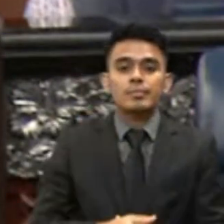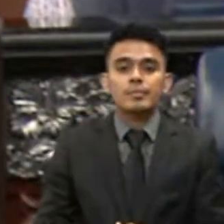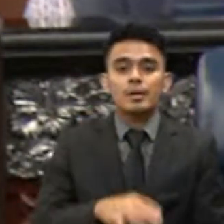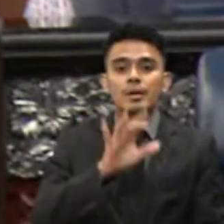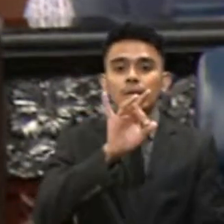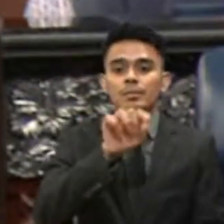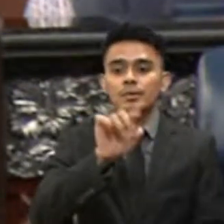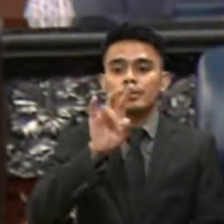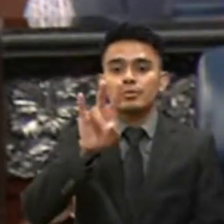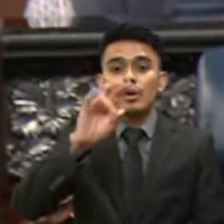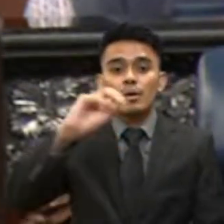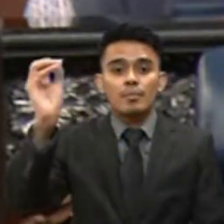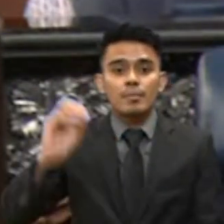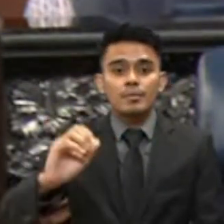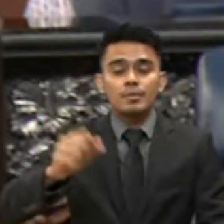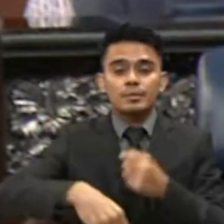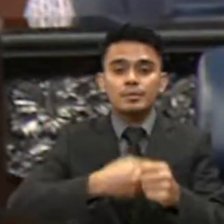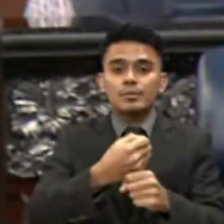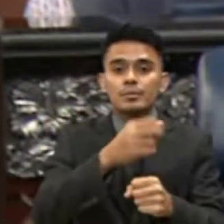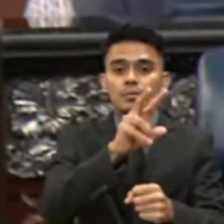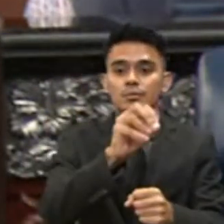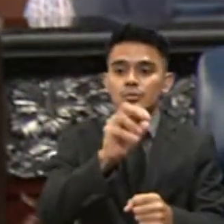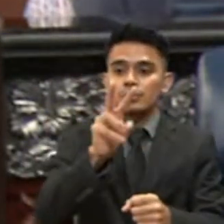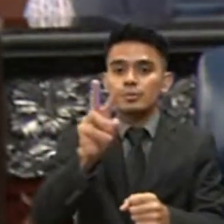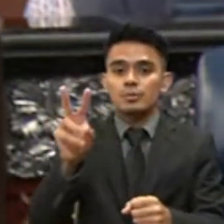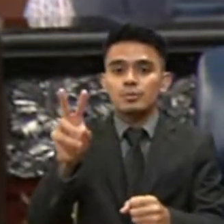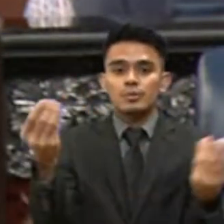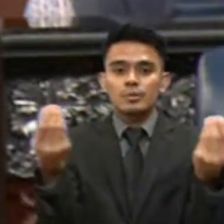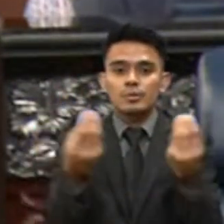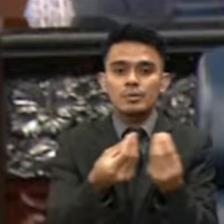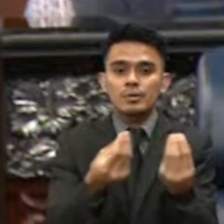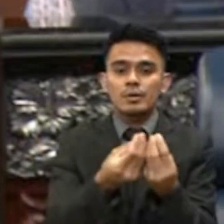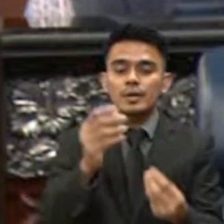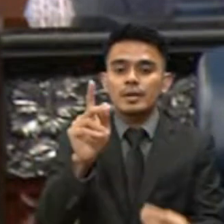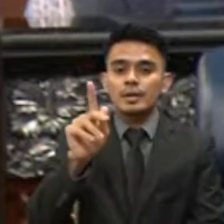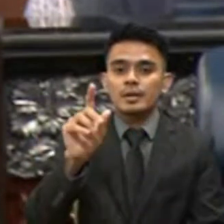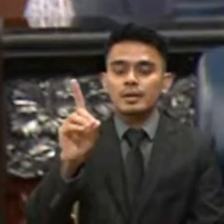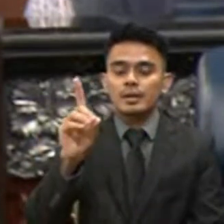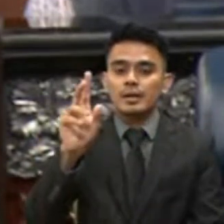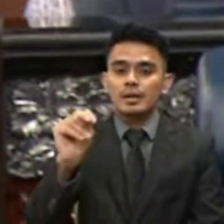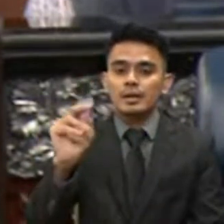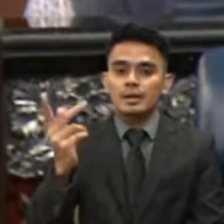8 pukulan tujuh peratus pada 2022 dengan nilai KDI